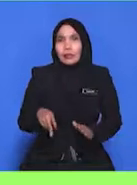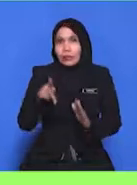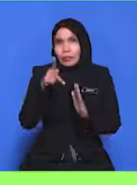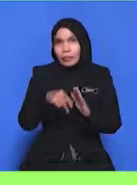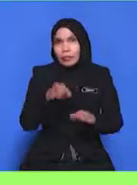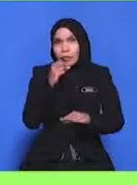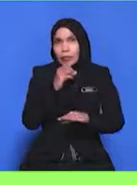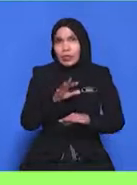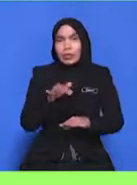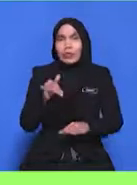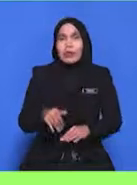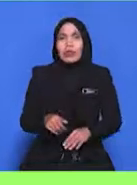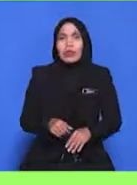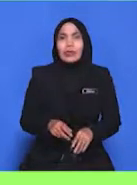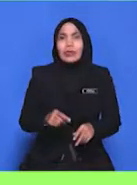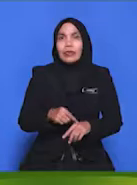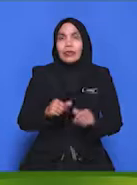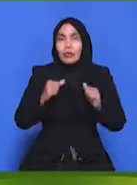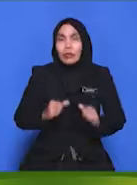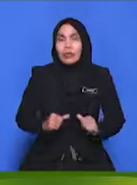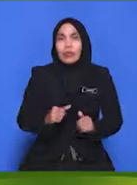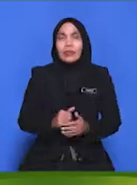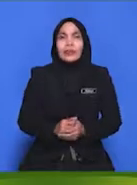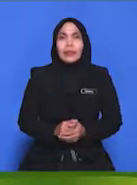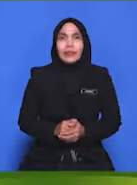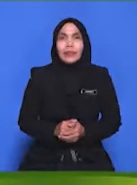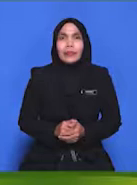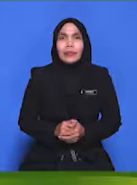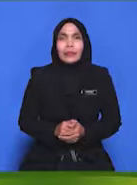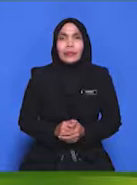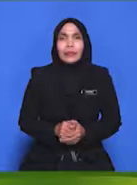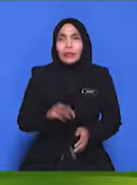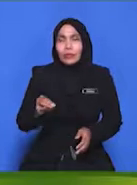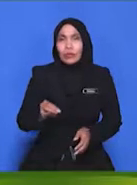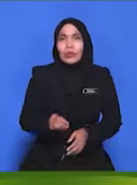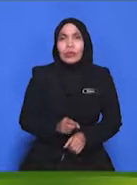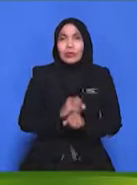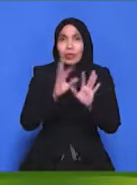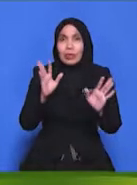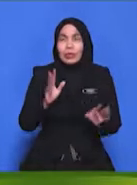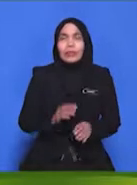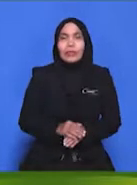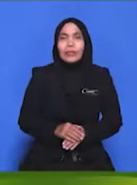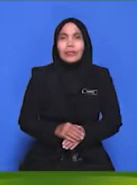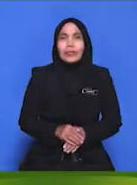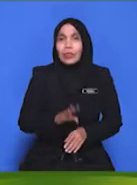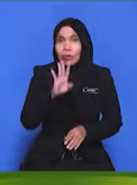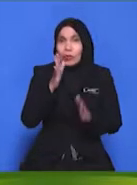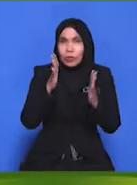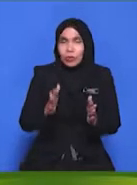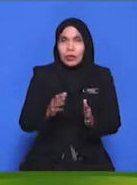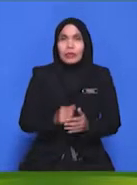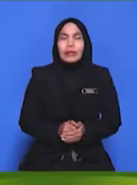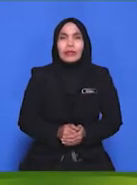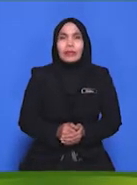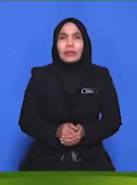memberikan nasihat kepada khalifah. Murid-murid semua, jelaslah empat orang khalifah itu adalah orang